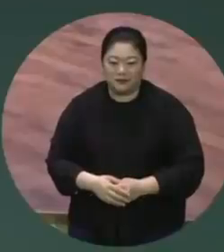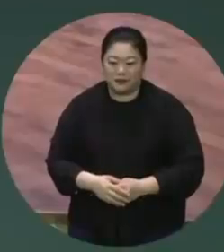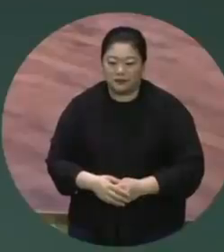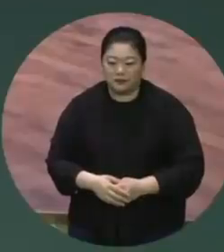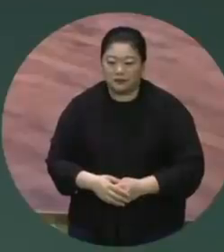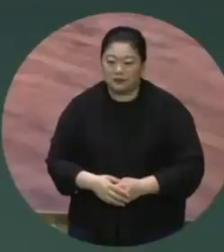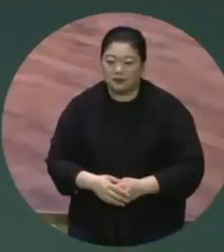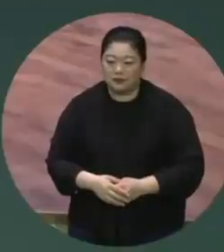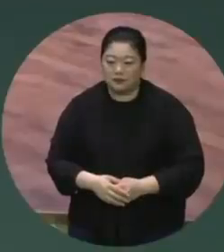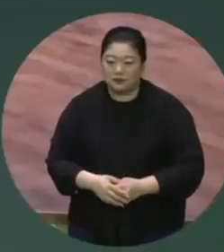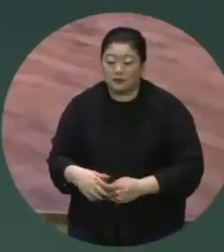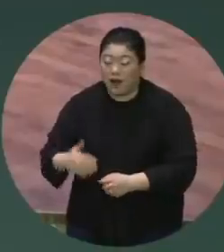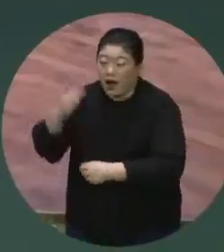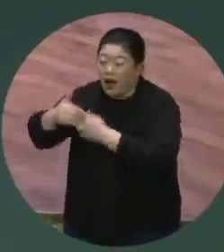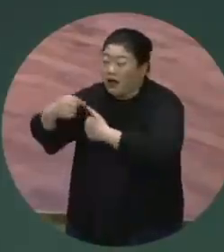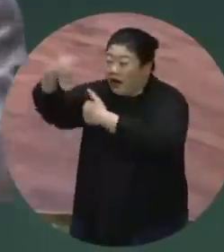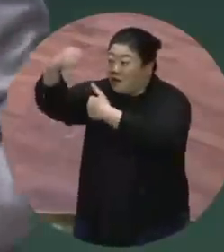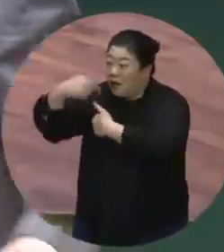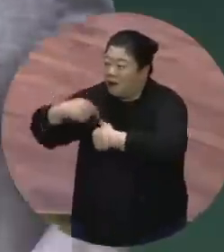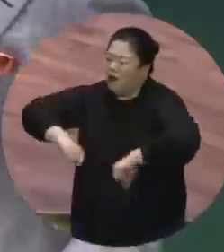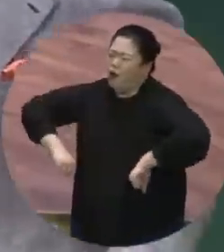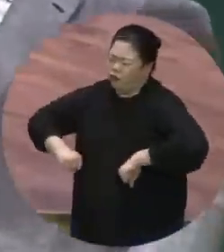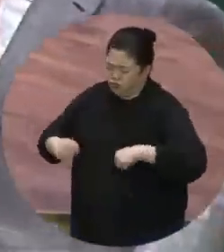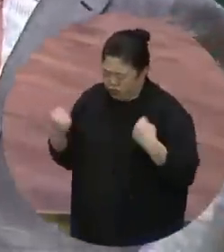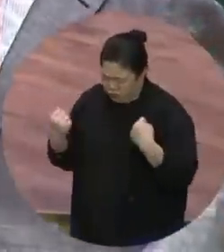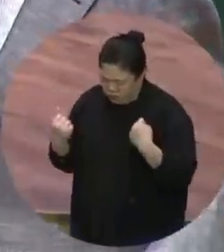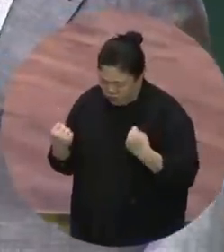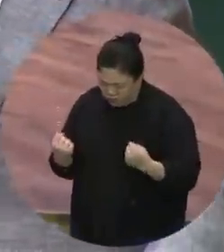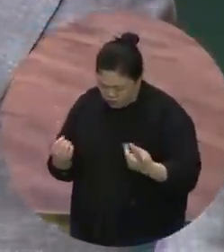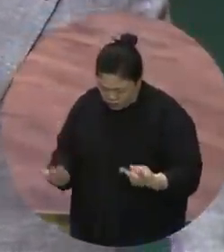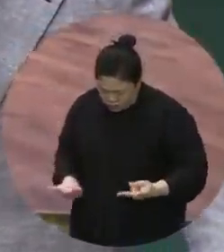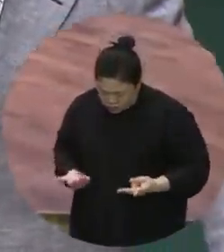결과적으로 얼마나 행복합니까? 절대 행복.